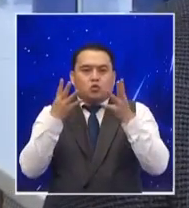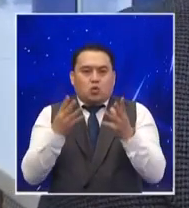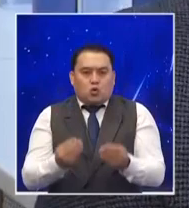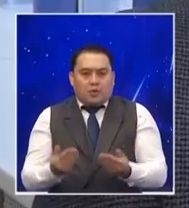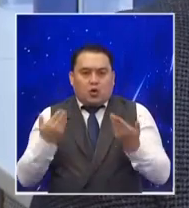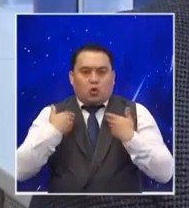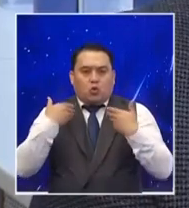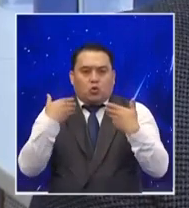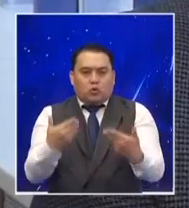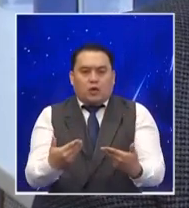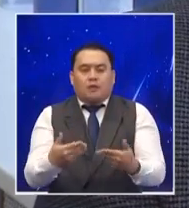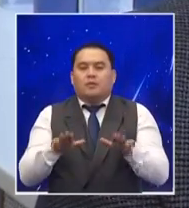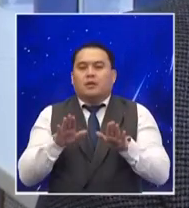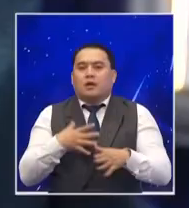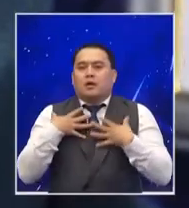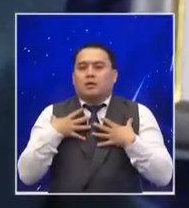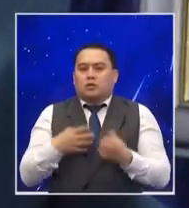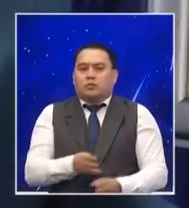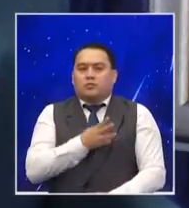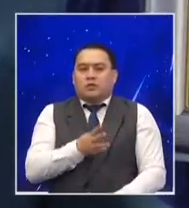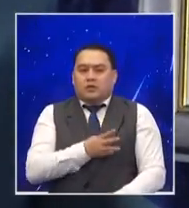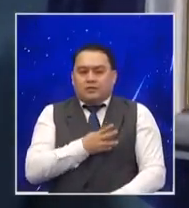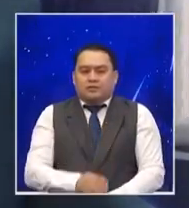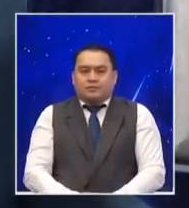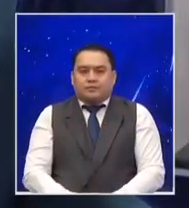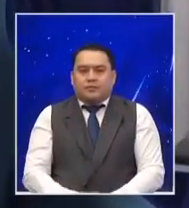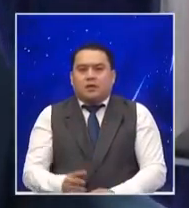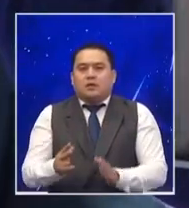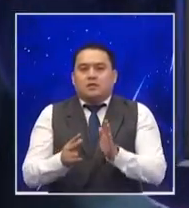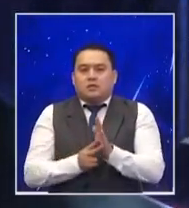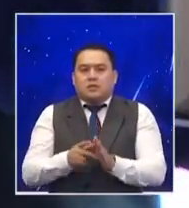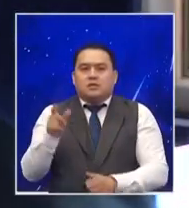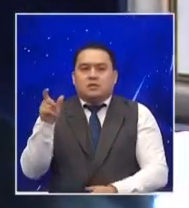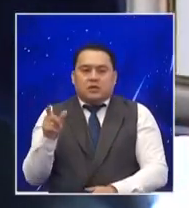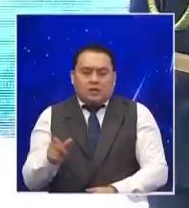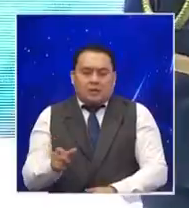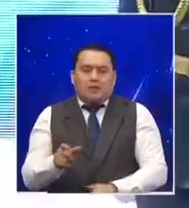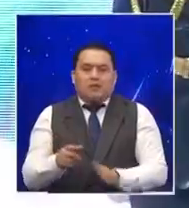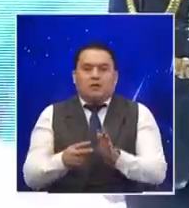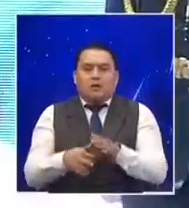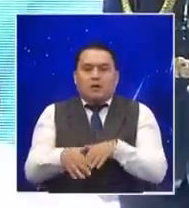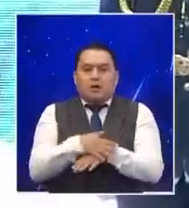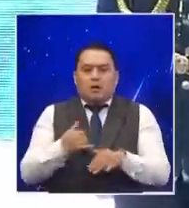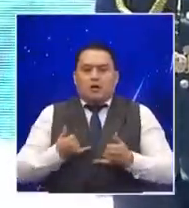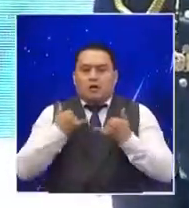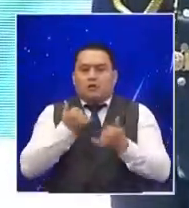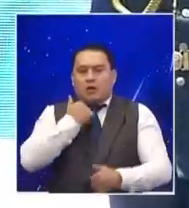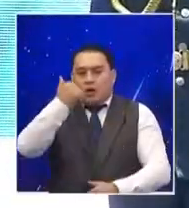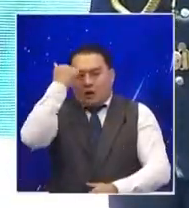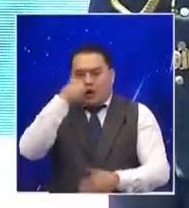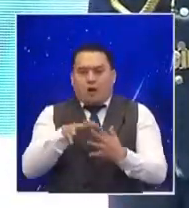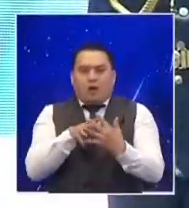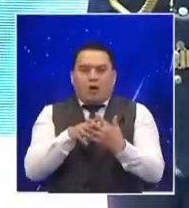құттықтаймын. Халқымызға тек денсаулық тілейміз. Тағы алакөлдік 8 азамат халық алғысы медалін алды. Аймақтағы негізгі сала